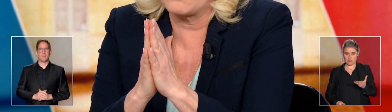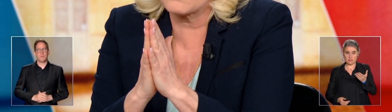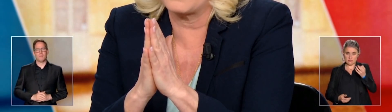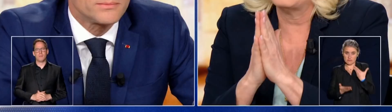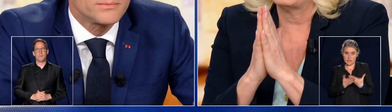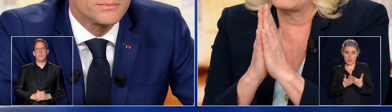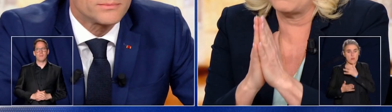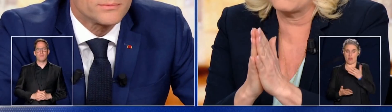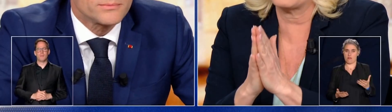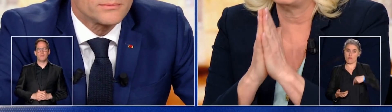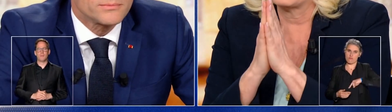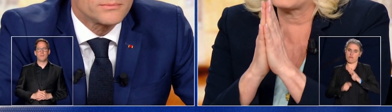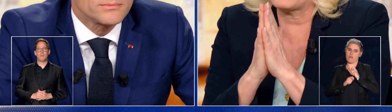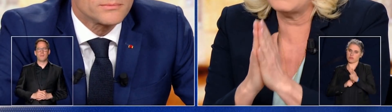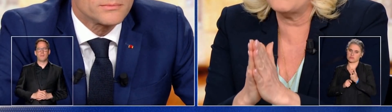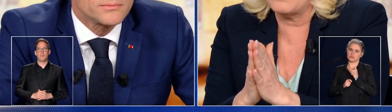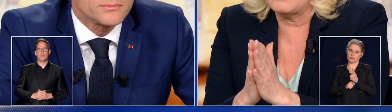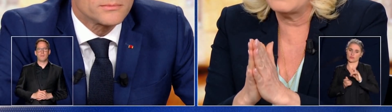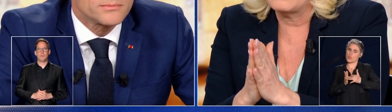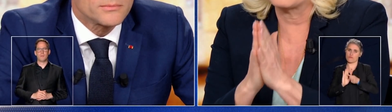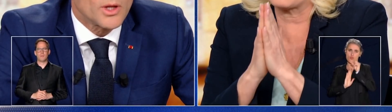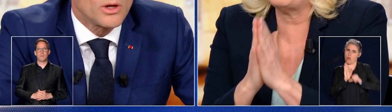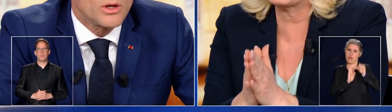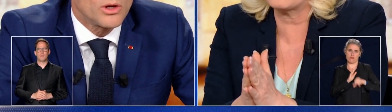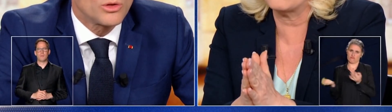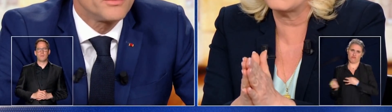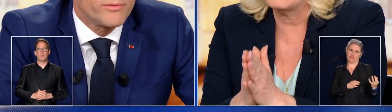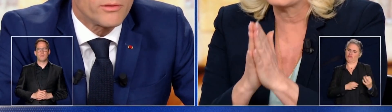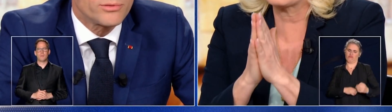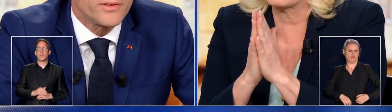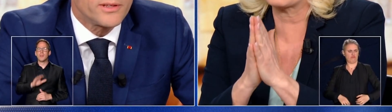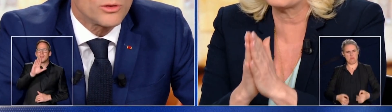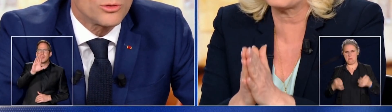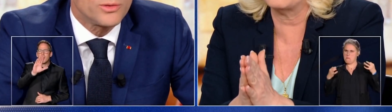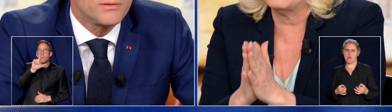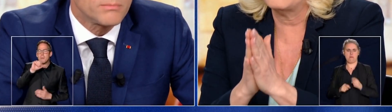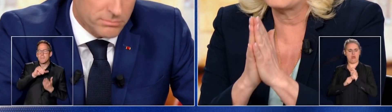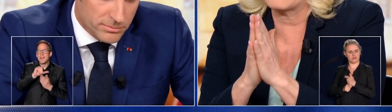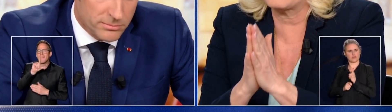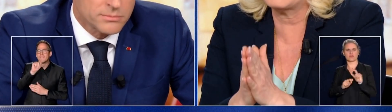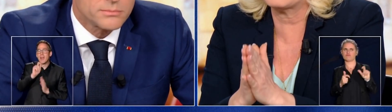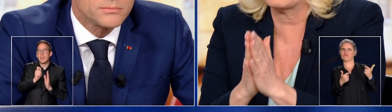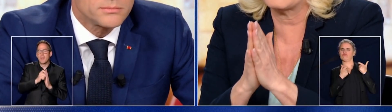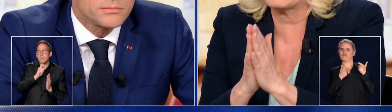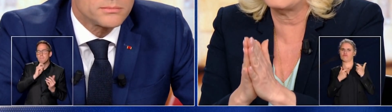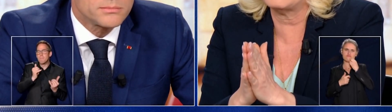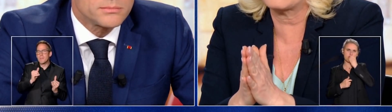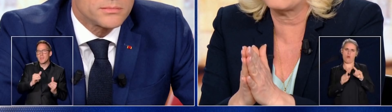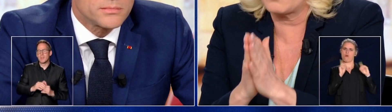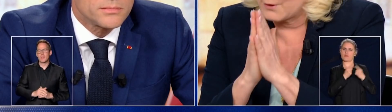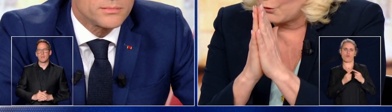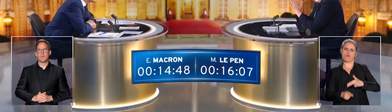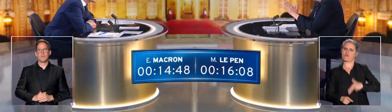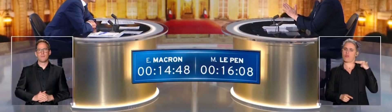qu'on ne rembourse pas nous remboursons tous les mois rubis sur ongle vince le rôle de la commission nationale